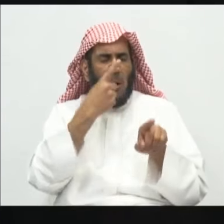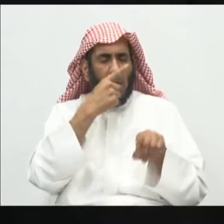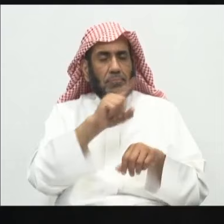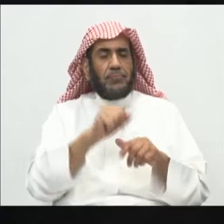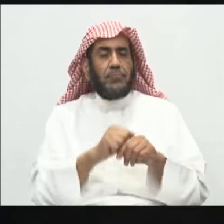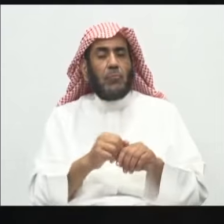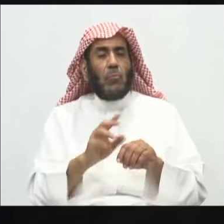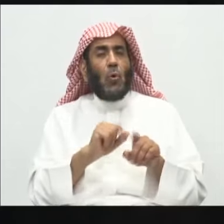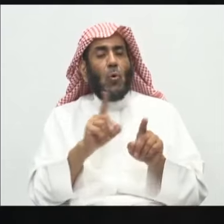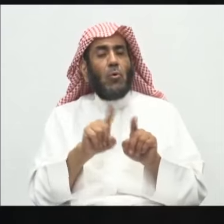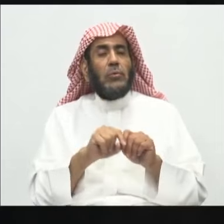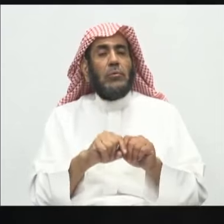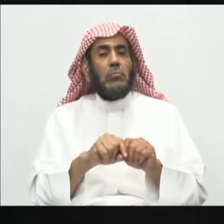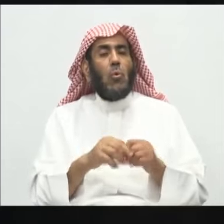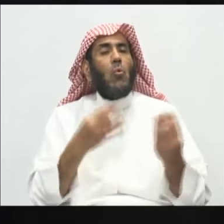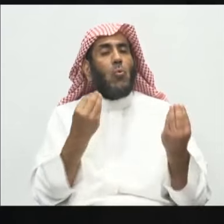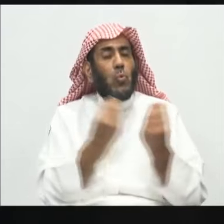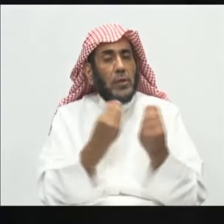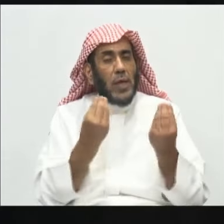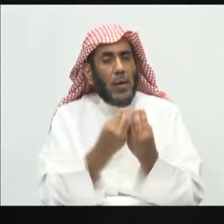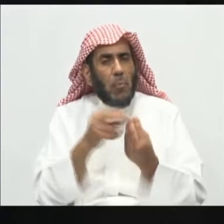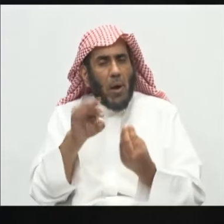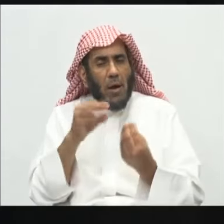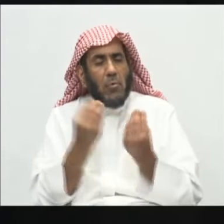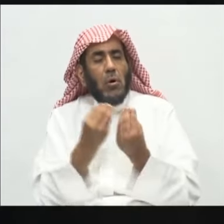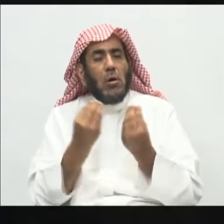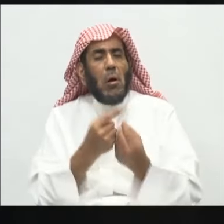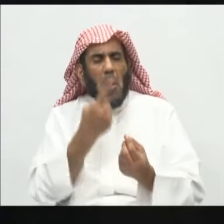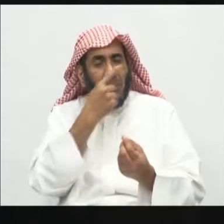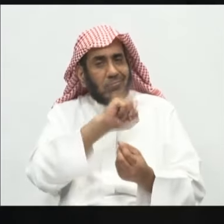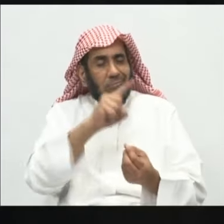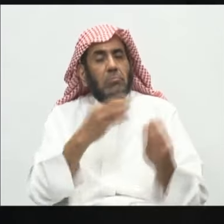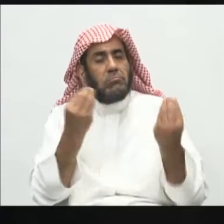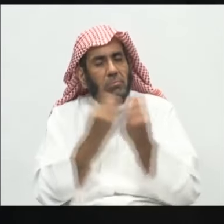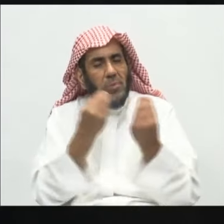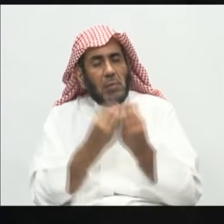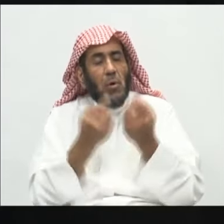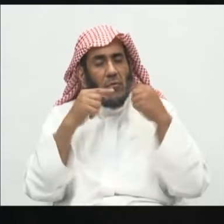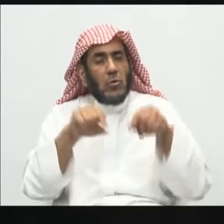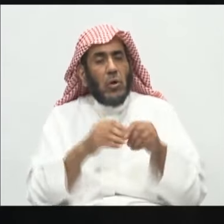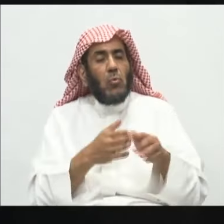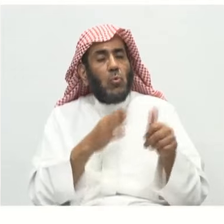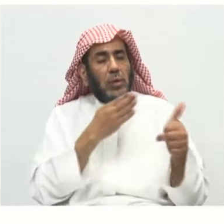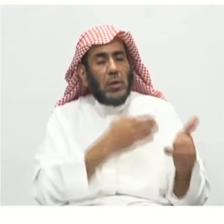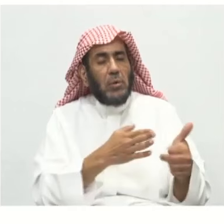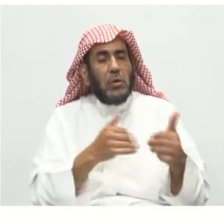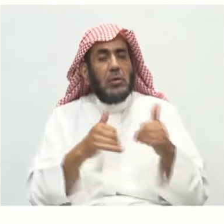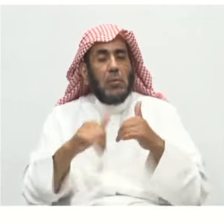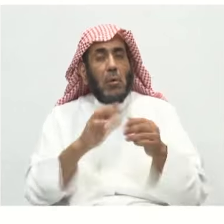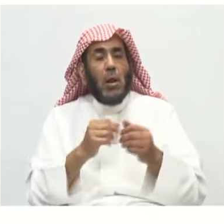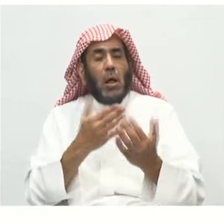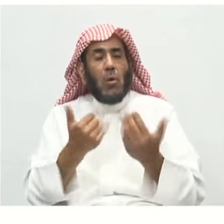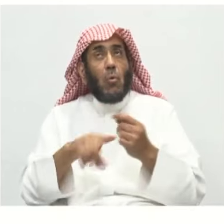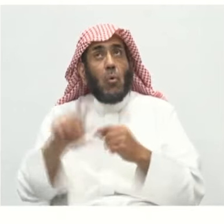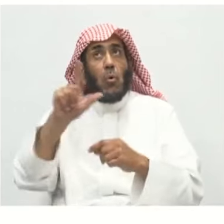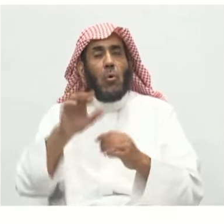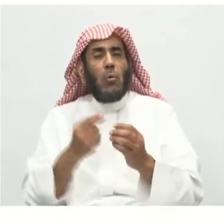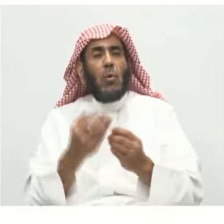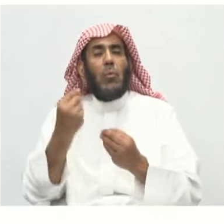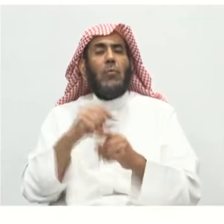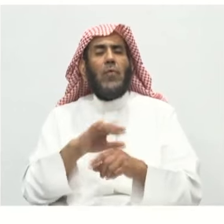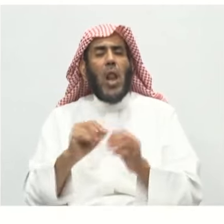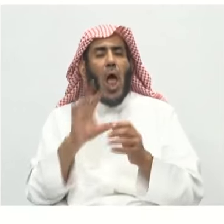وان جا وصاحبهما فلا تطعهما وصاحبهما في الدنيا معروفه واتبع سبيل من اناب الي ثم الي مرجعكم ف نبكم بما